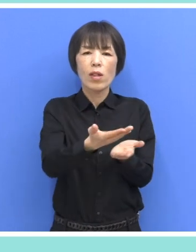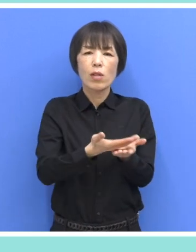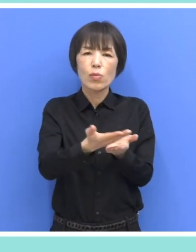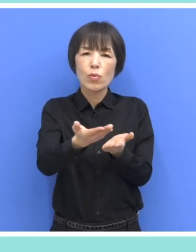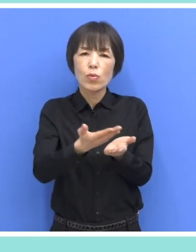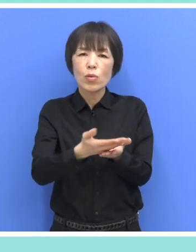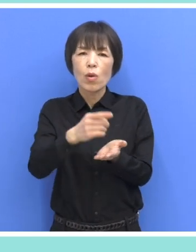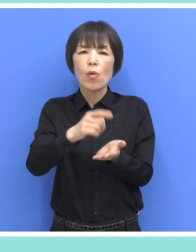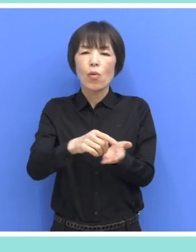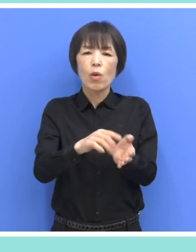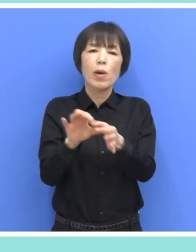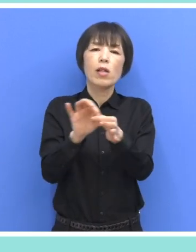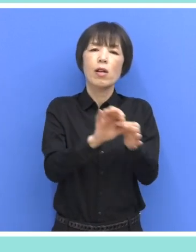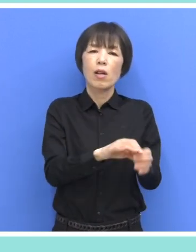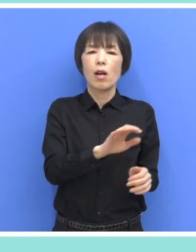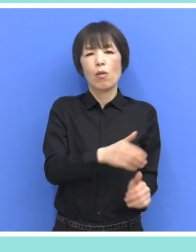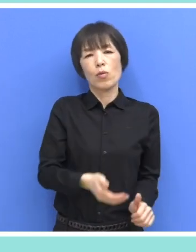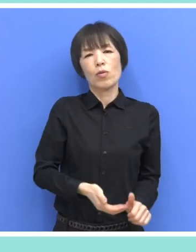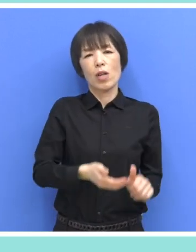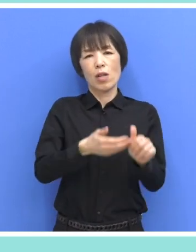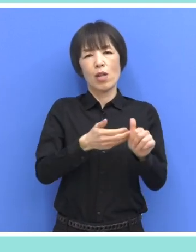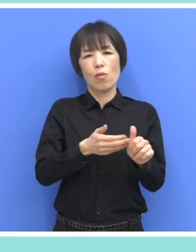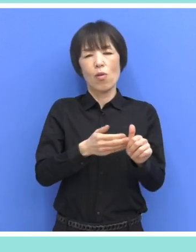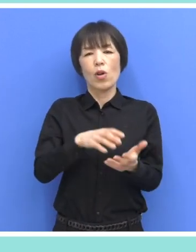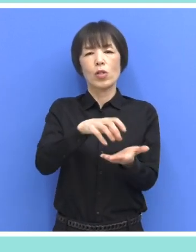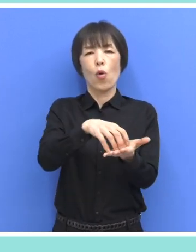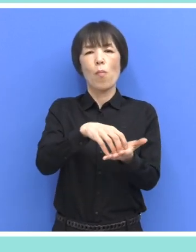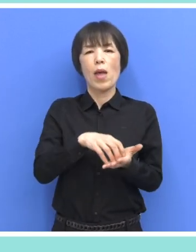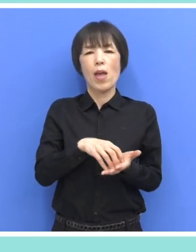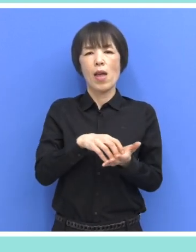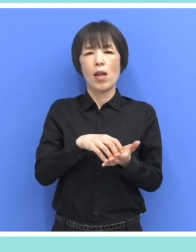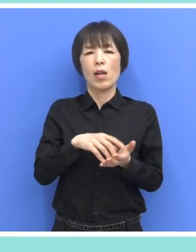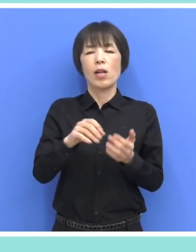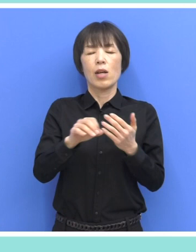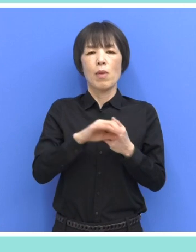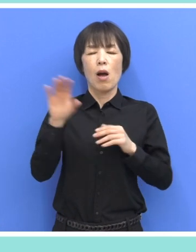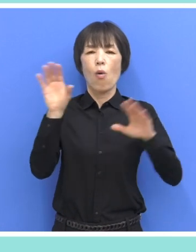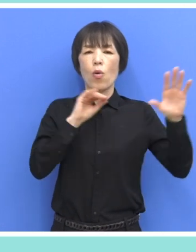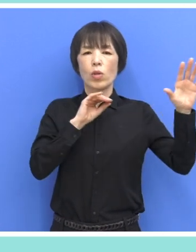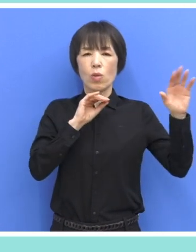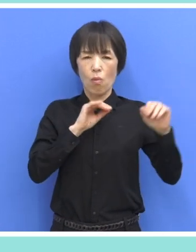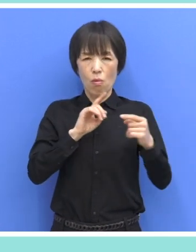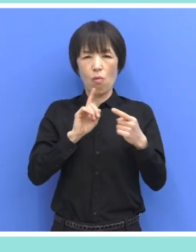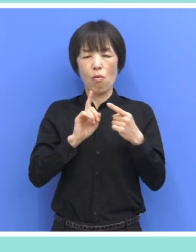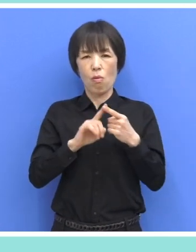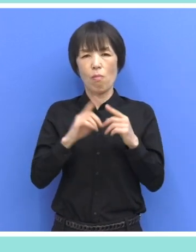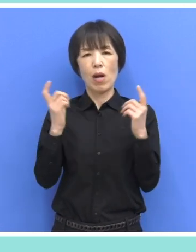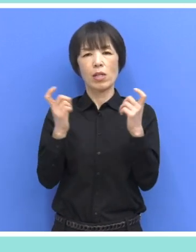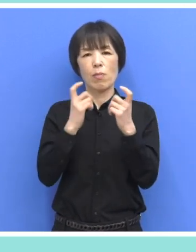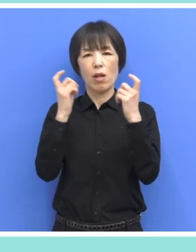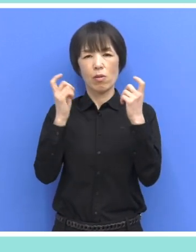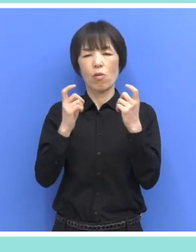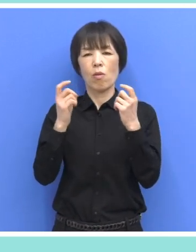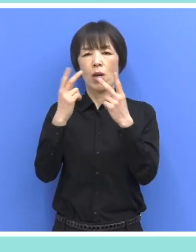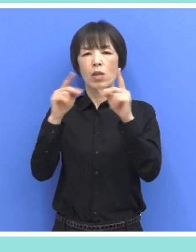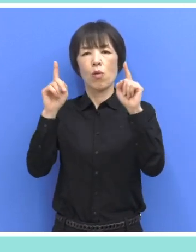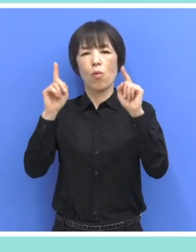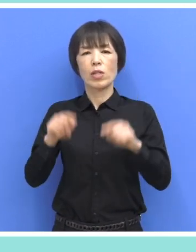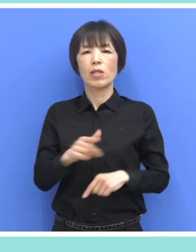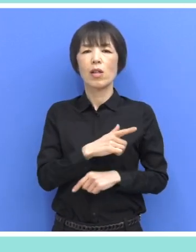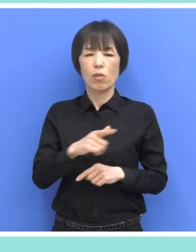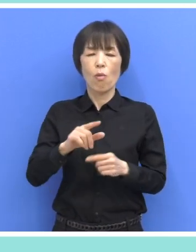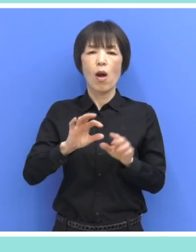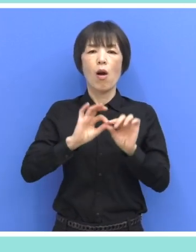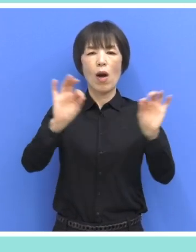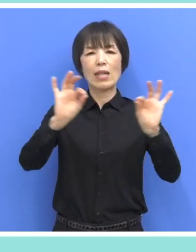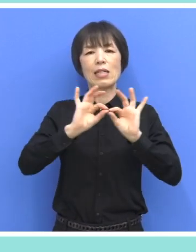子育てのいろんな証明書、子育てのいろんな情報、子育てに関するイベント行事のプッシュ配信、まあ、